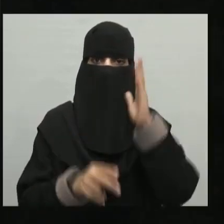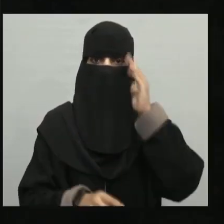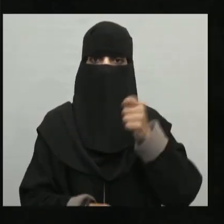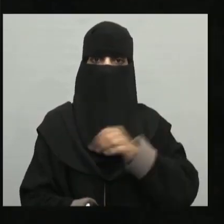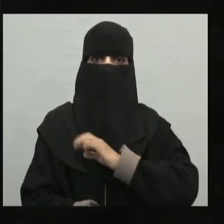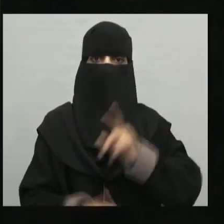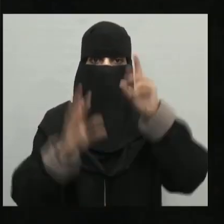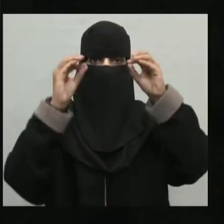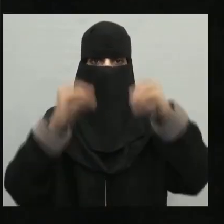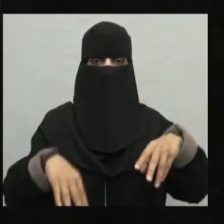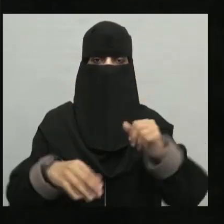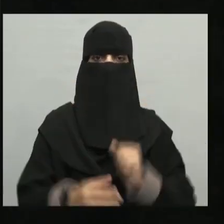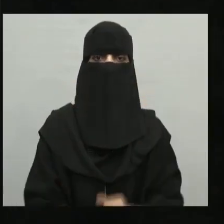عليكم ورحمه الله وبركاته